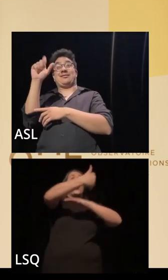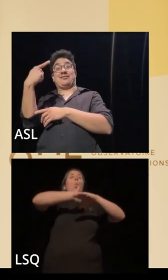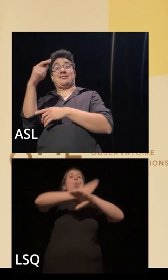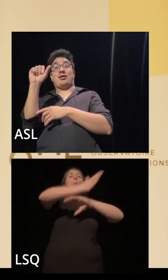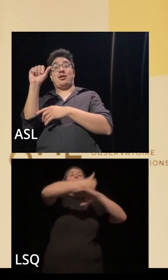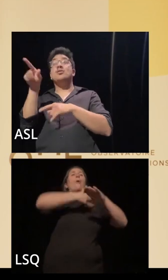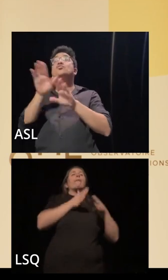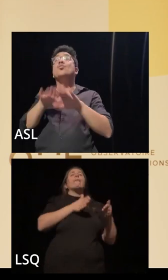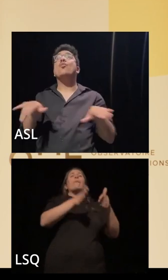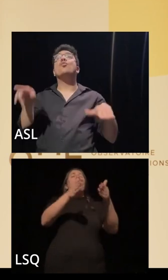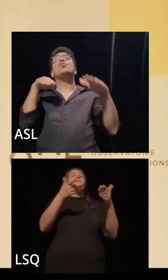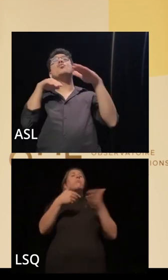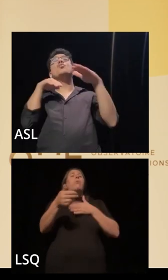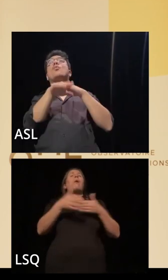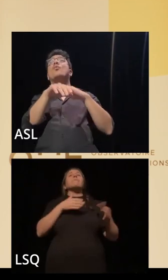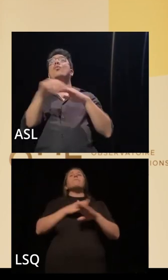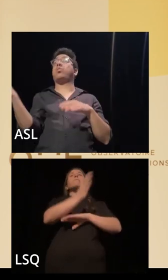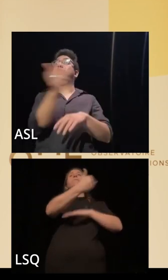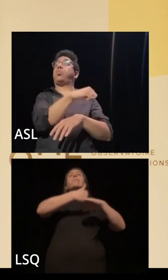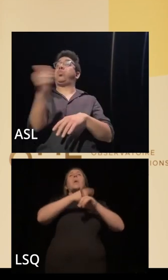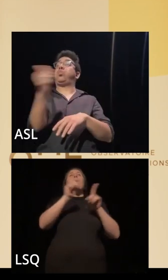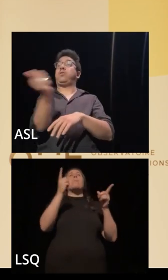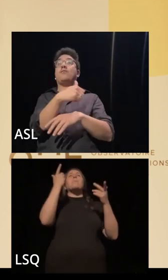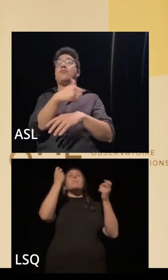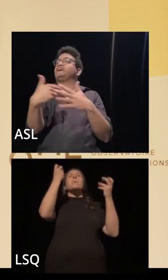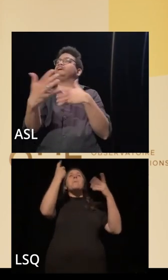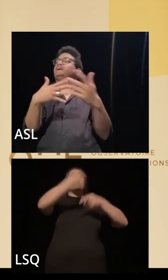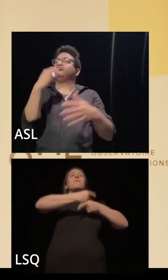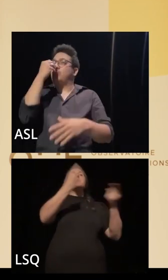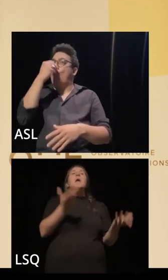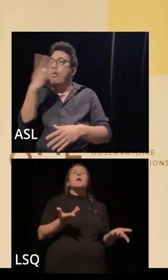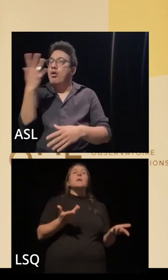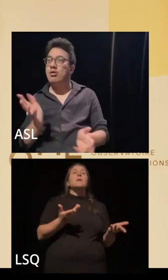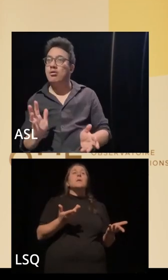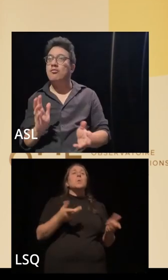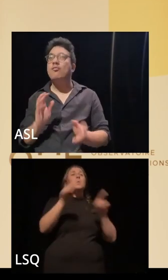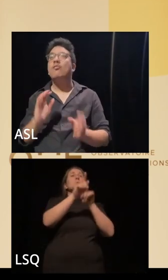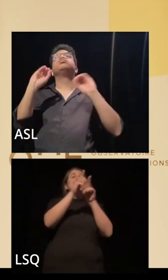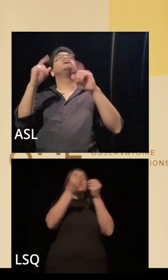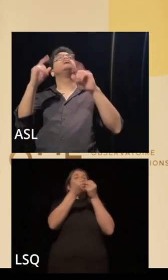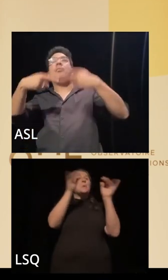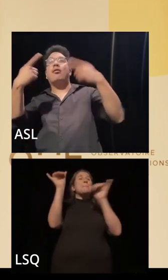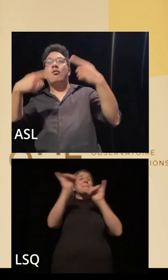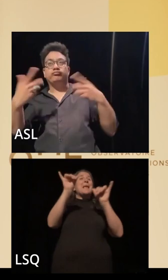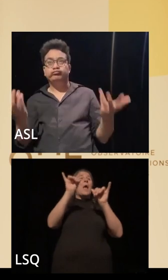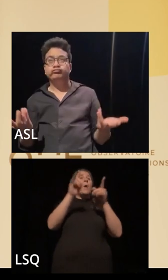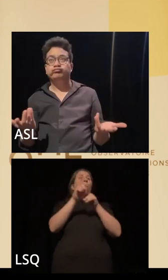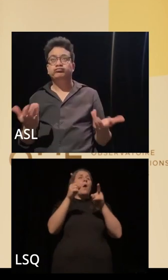récentes, dont les migrants qui traversent aussi le fleuve comme clandestins.